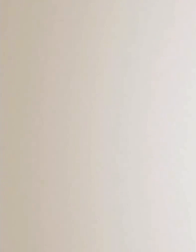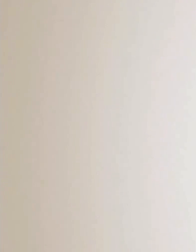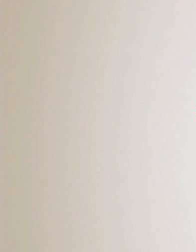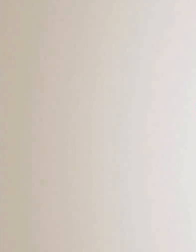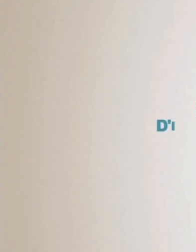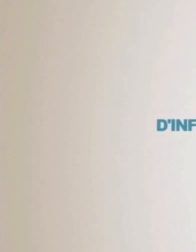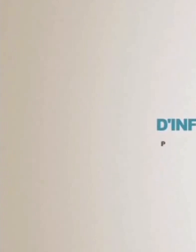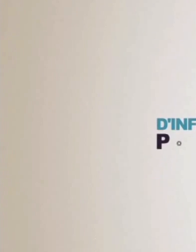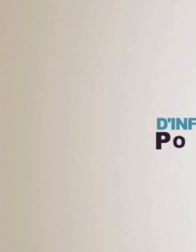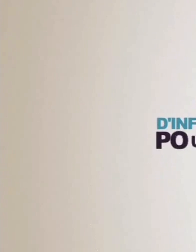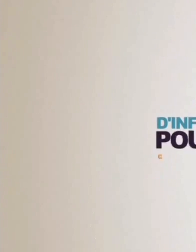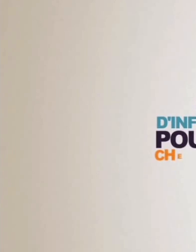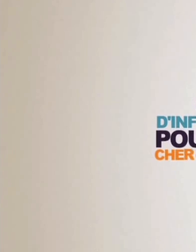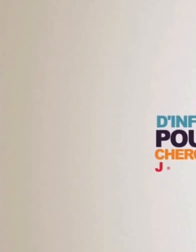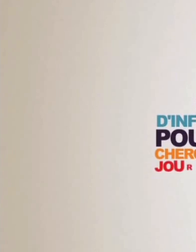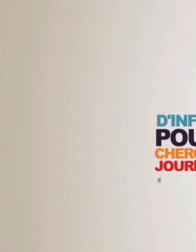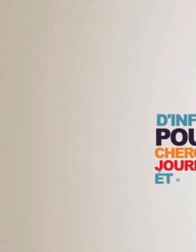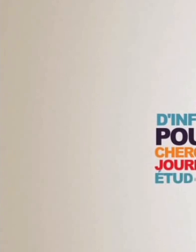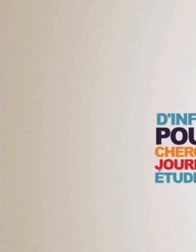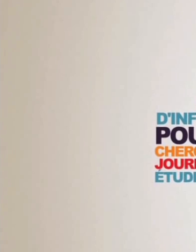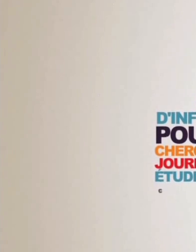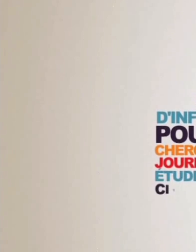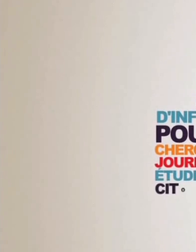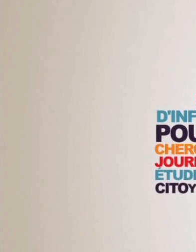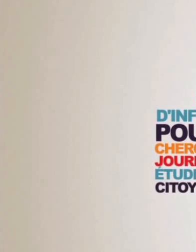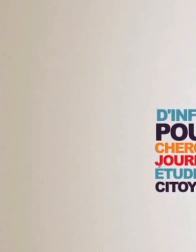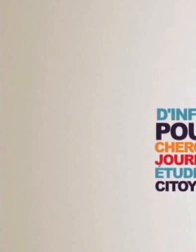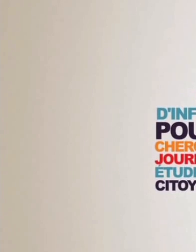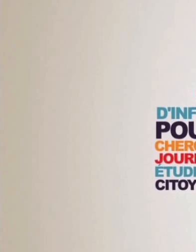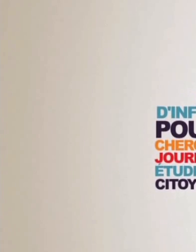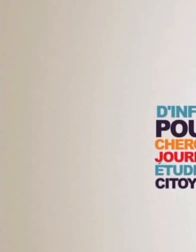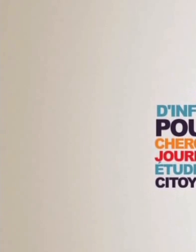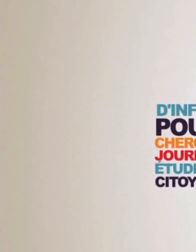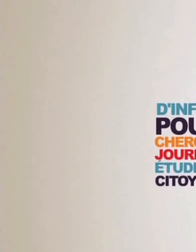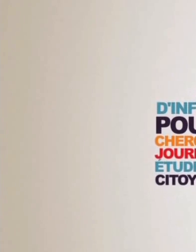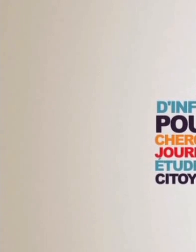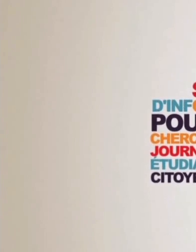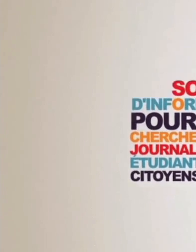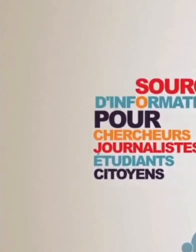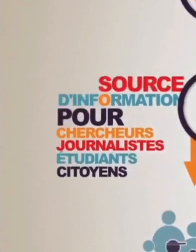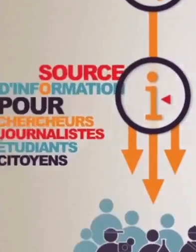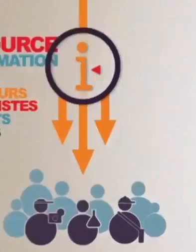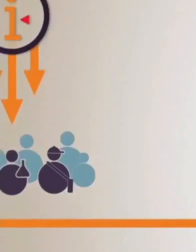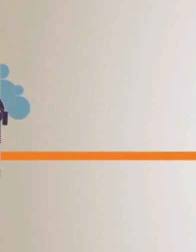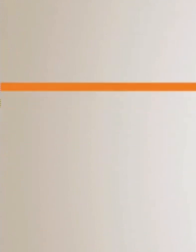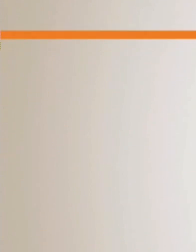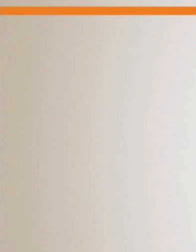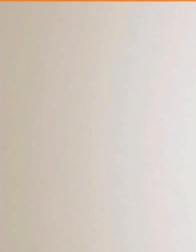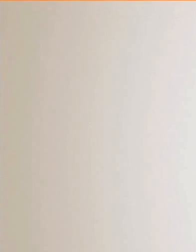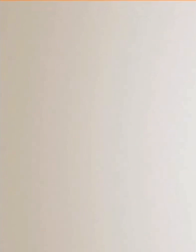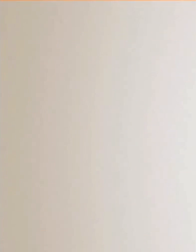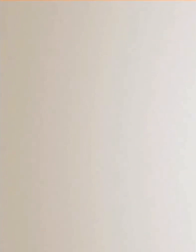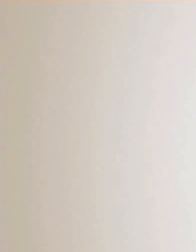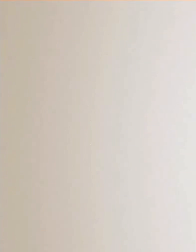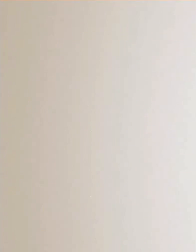L'Open Data permet de constituer et d'entretenir une source d'informations fiable pour les chercheurs, les journalistes, les citoyens. L'Open Data ouvre la